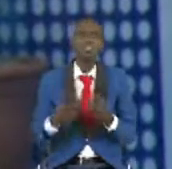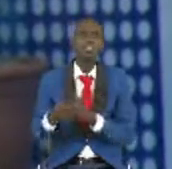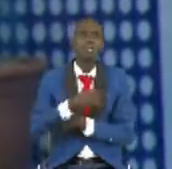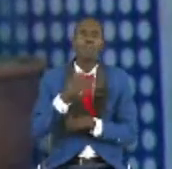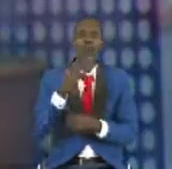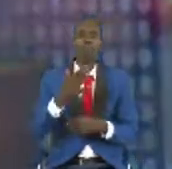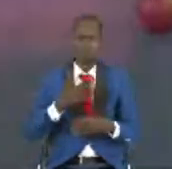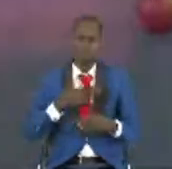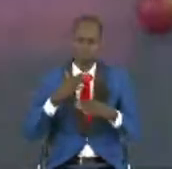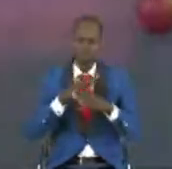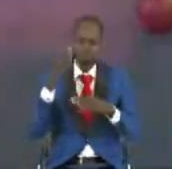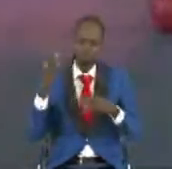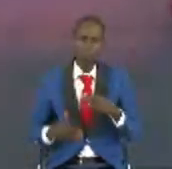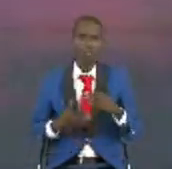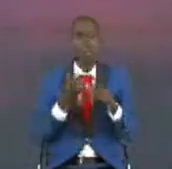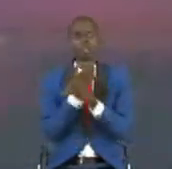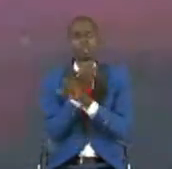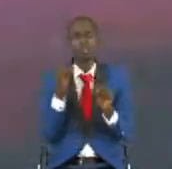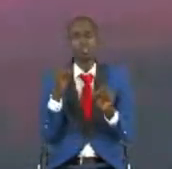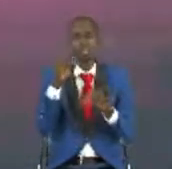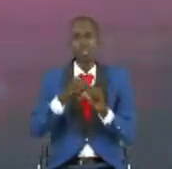ma rédemption totale.